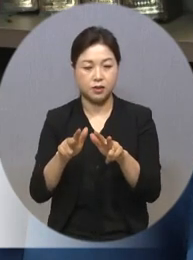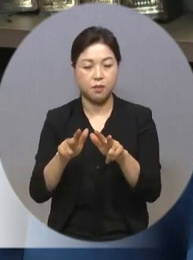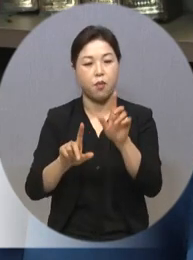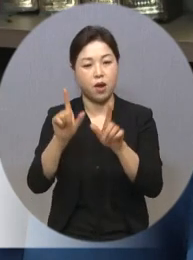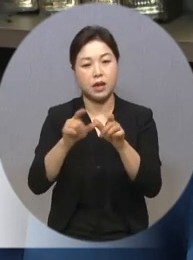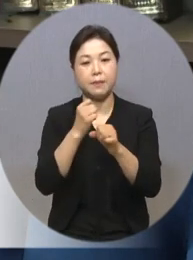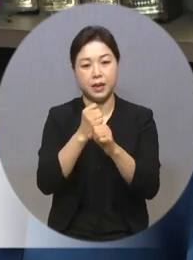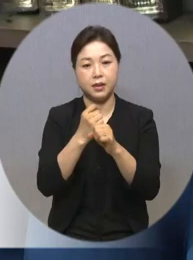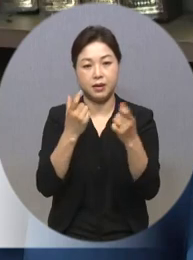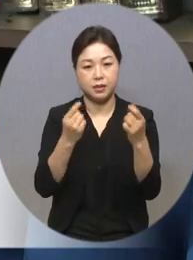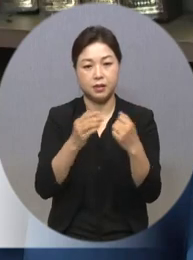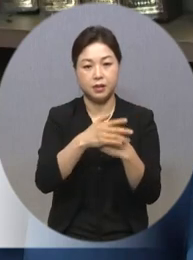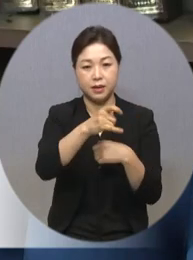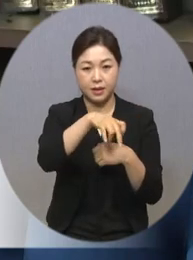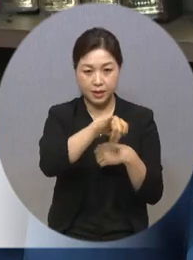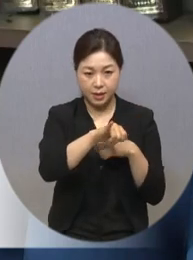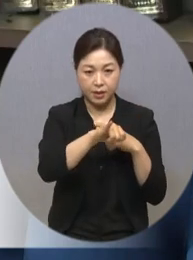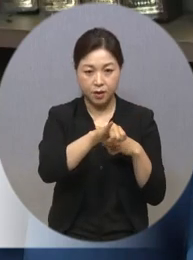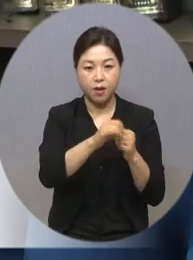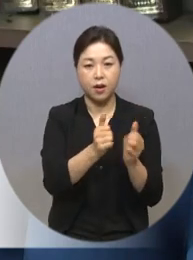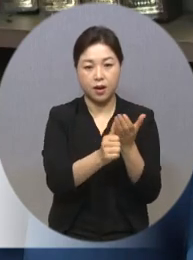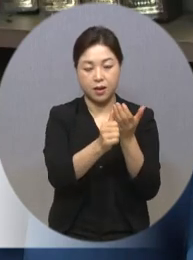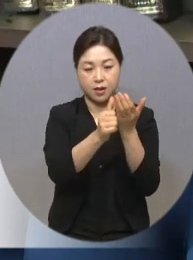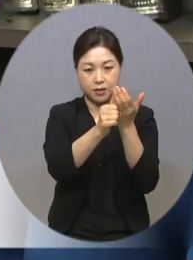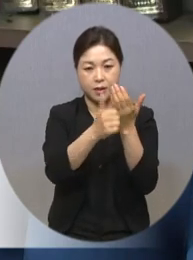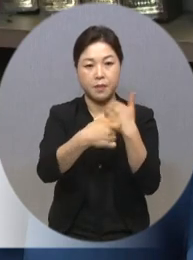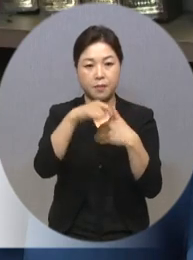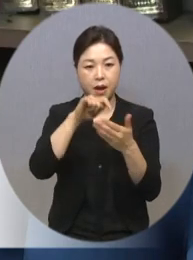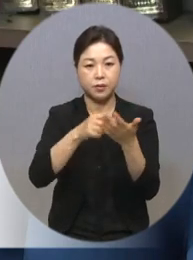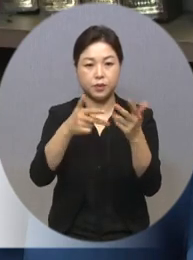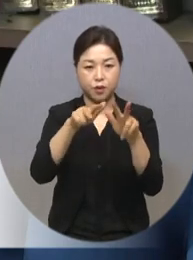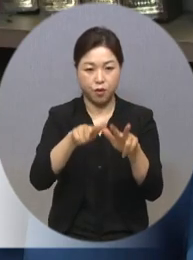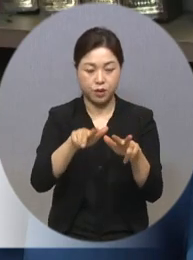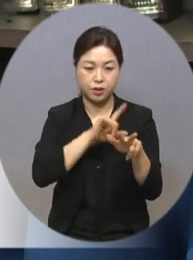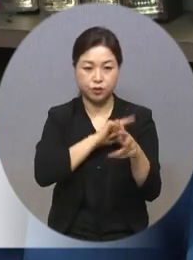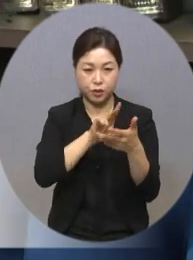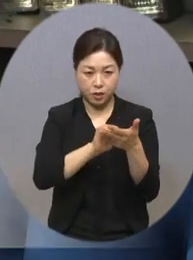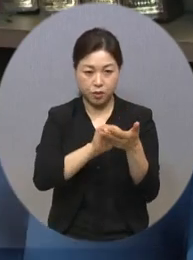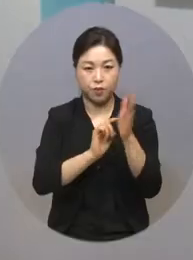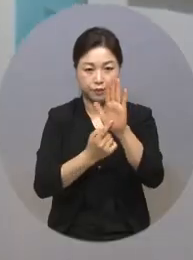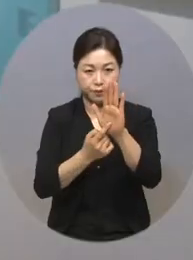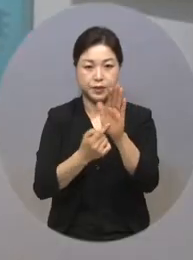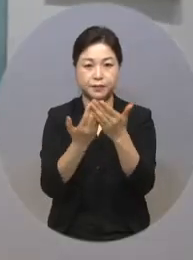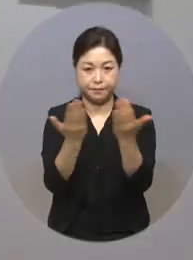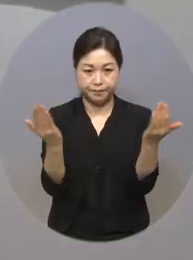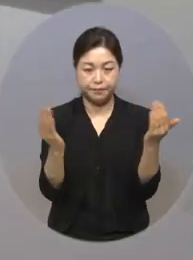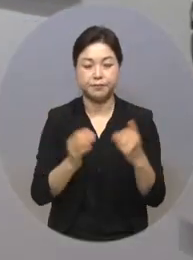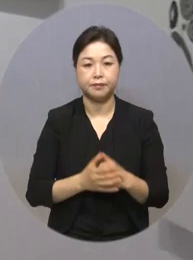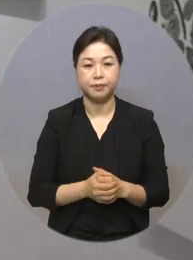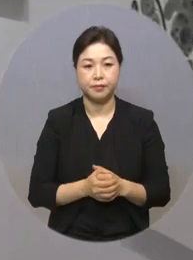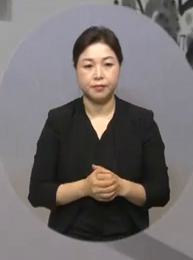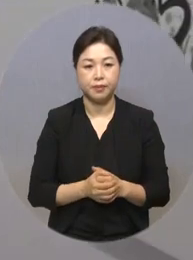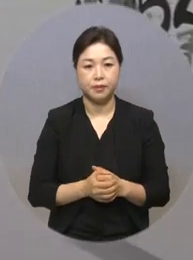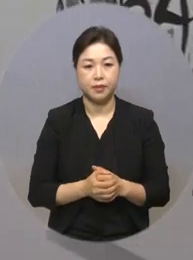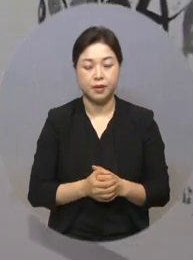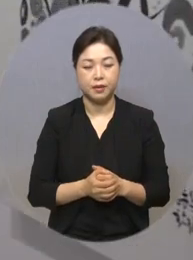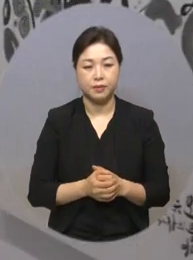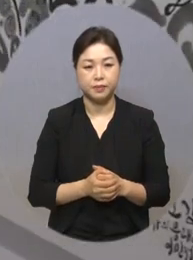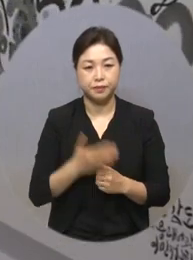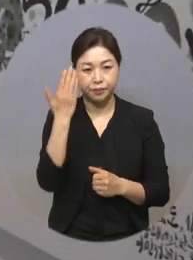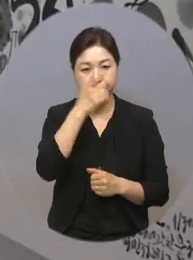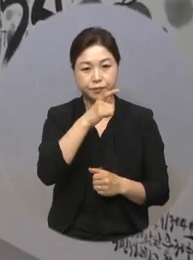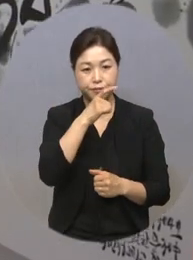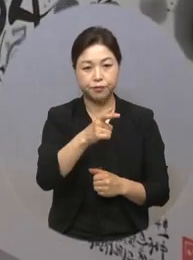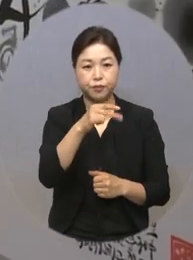캘리로 가꾼 마음 정원이라는 주제로 이번 전시회를 준비하게 되었습니다. 여수 돌산에 위치한